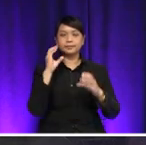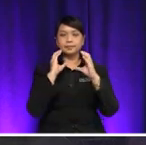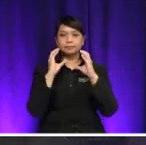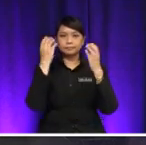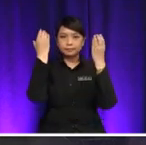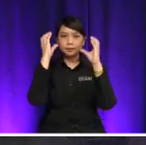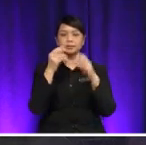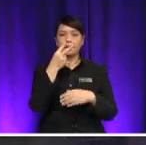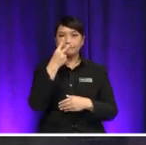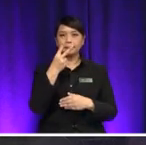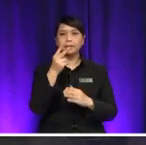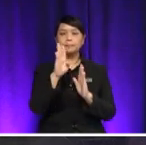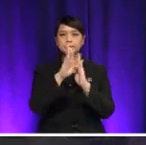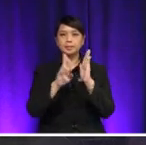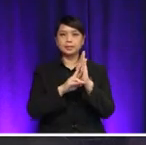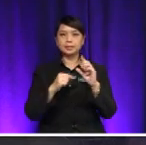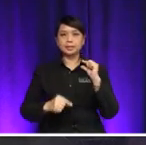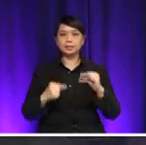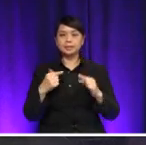mata pelajaran matematika